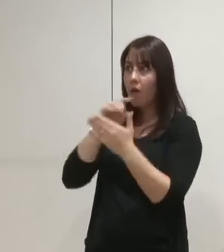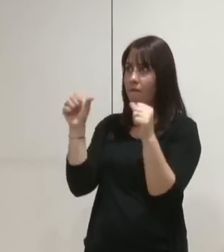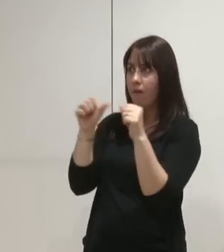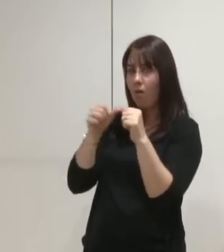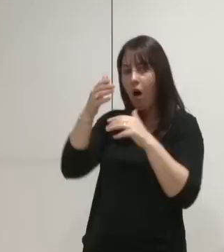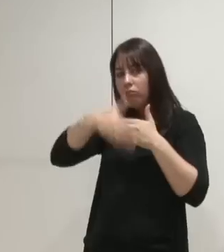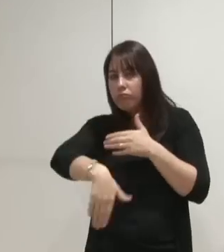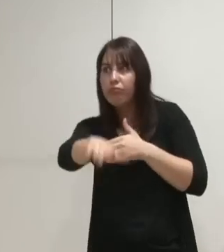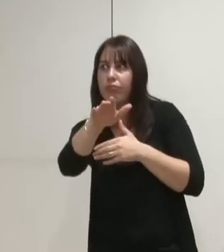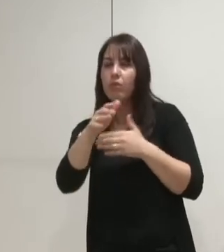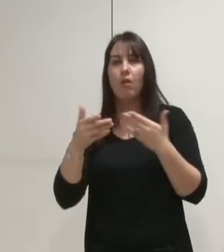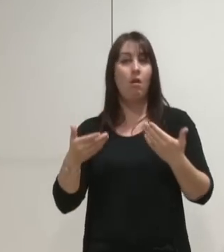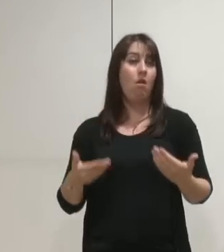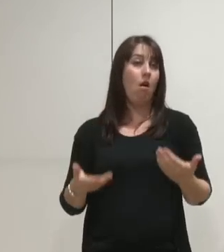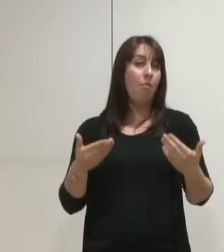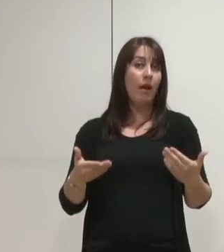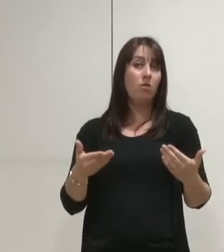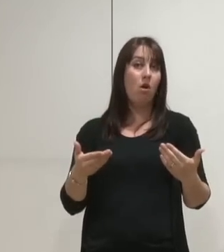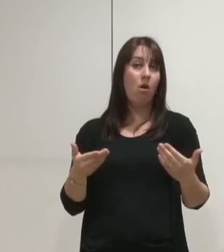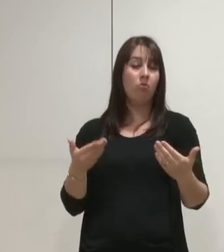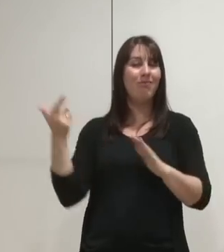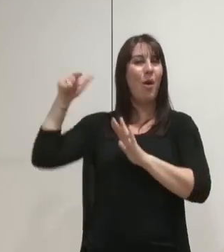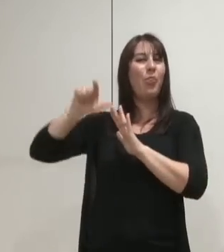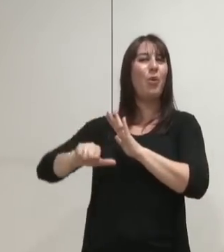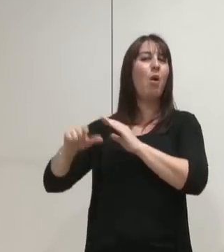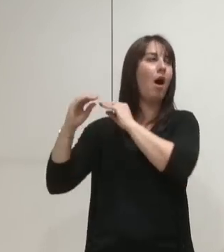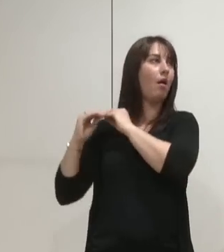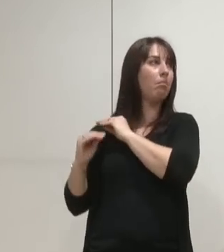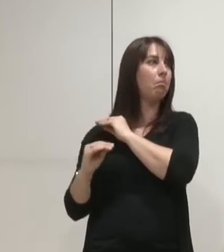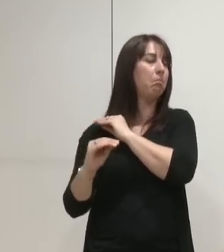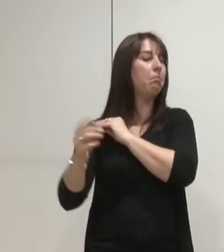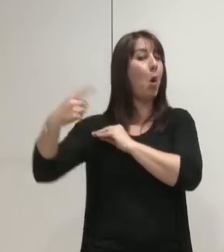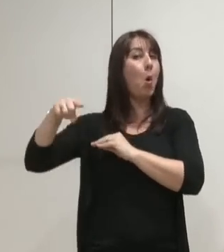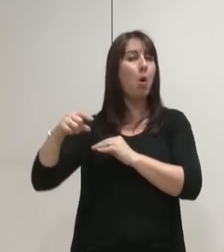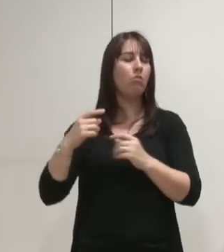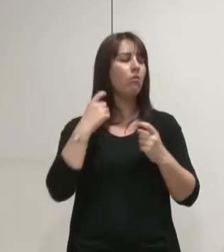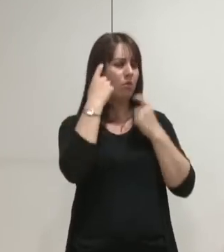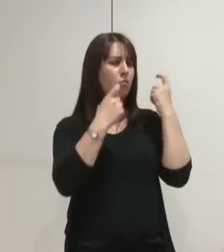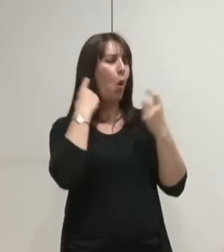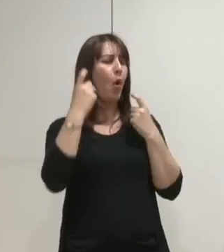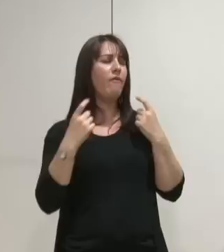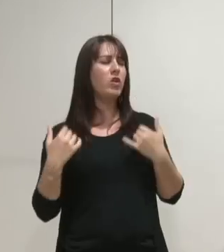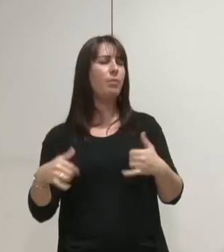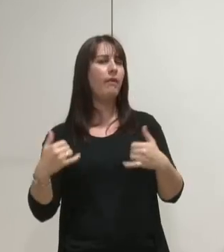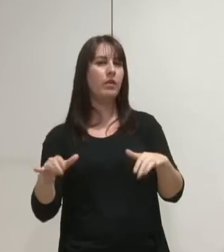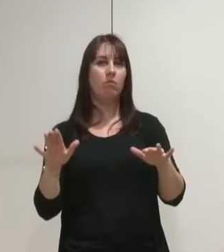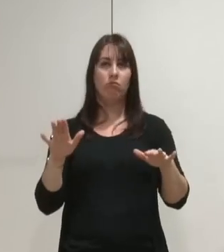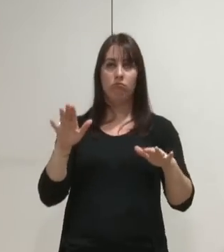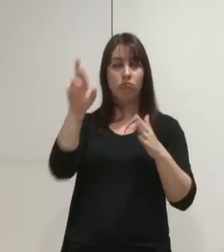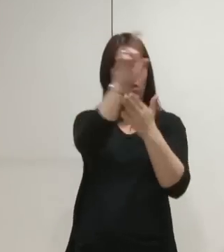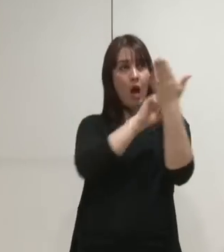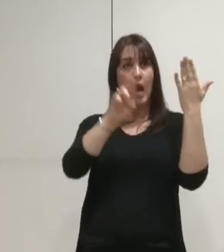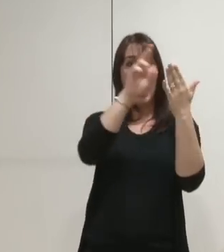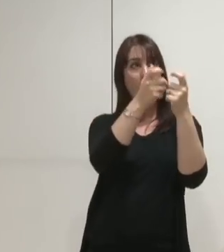logique là la réponse aujourd'hui 2 mois après l'élection est que ils étudient la question euh en ce qui concerne la région le débat